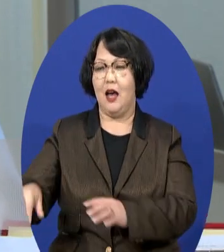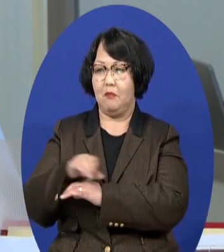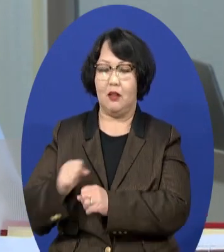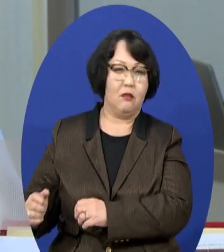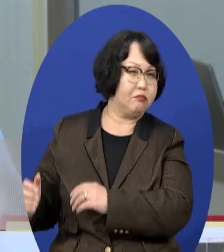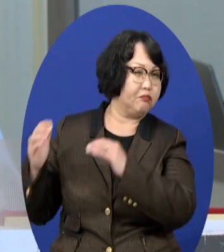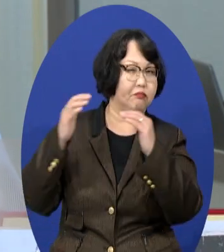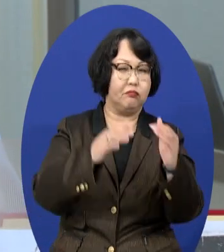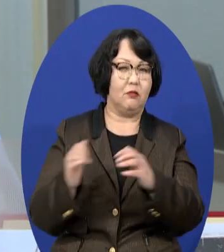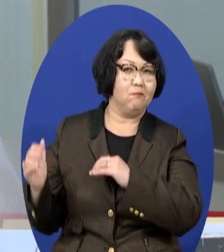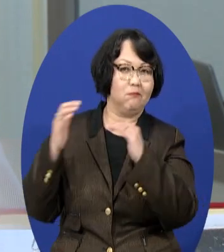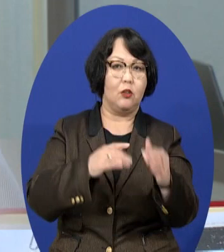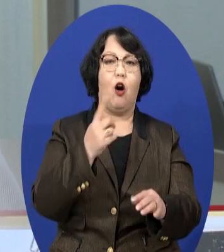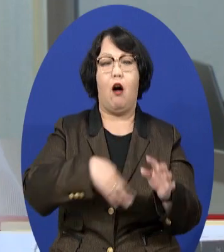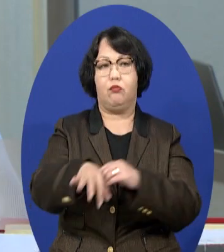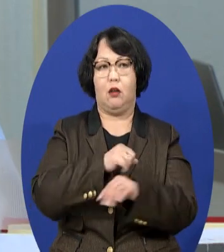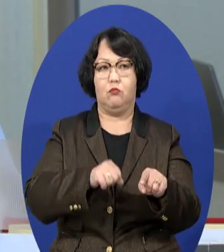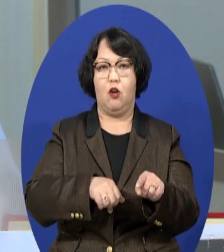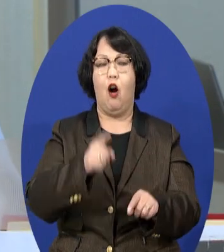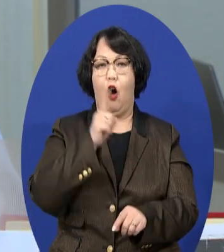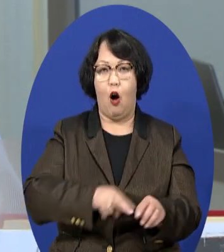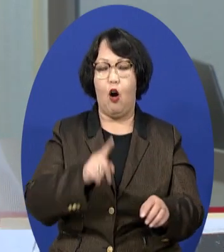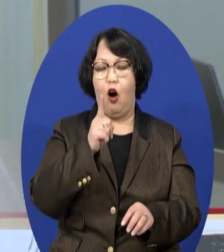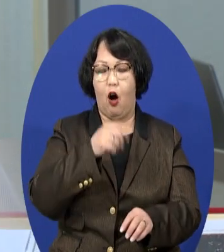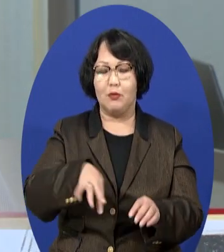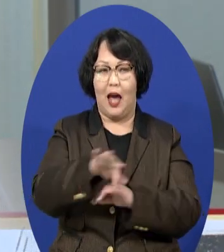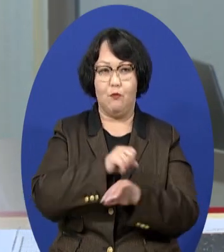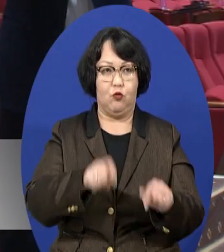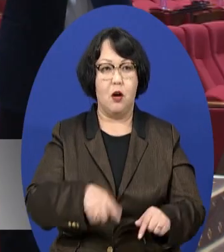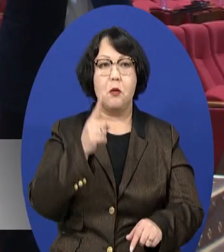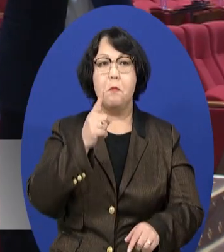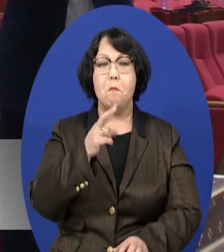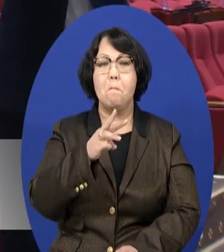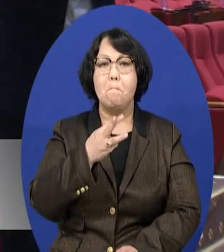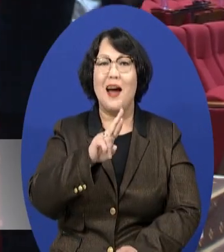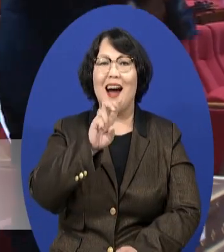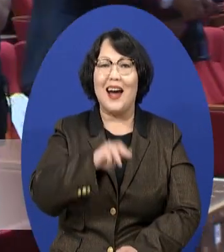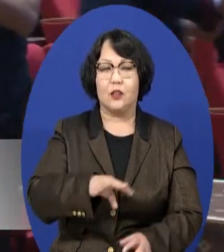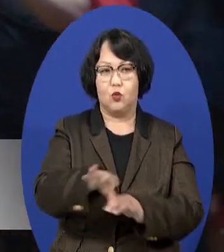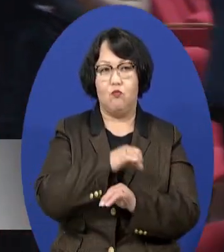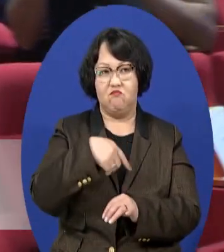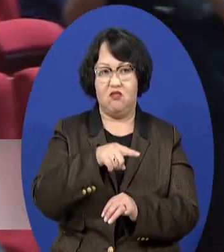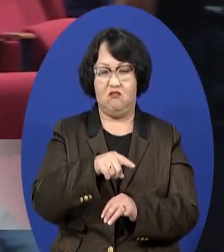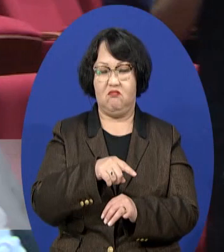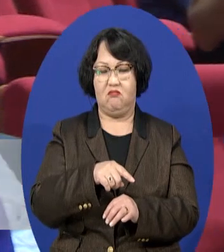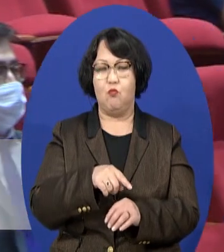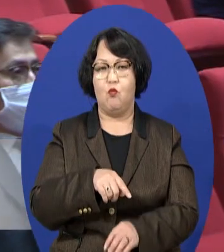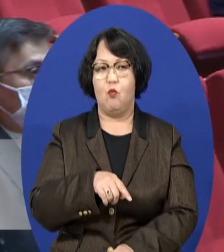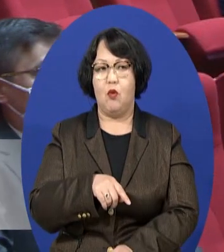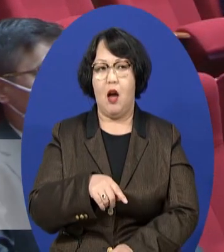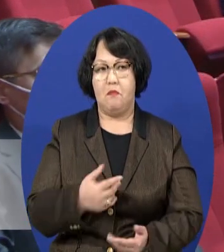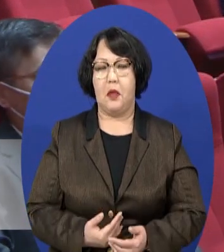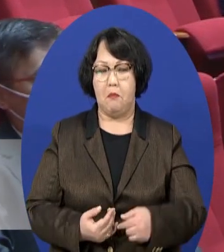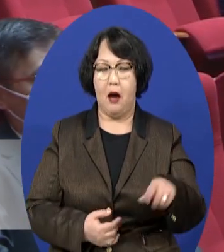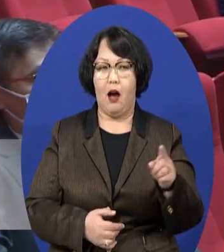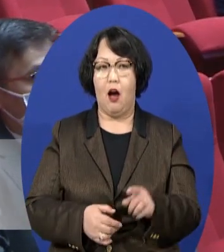өнөөгийн Ховд аймгийн Мянгад сумын одоо уугуул иргэдийн өвөг дээдс гэж ойлгож байна. олдсон, хадгалсан, ховор материалуудын